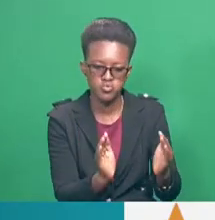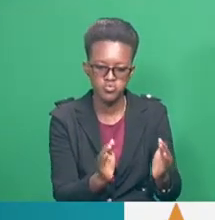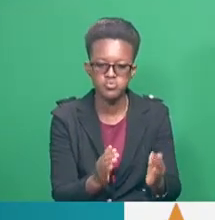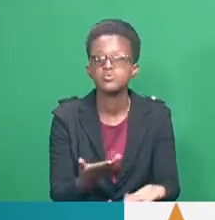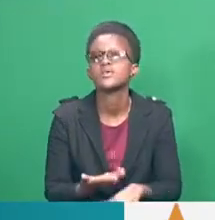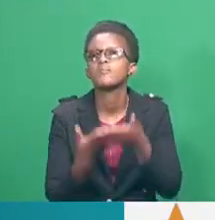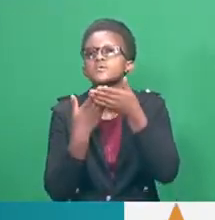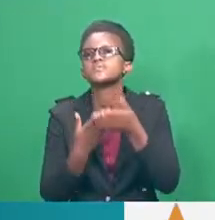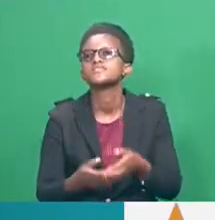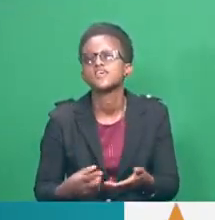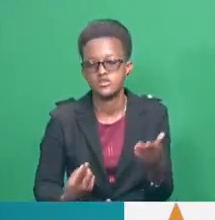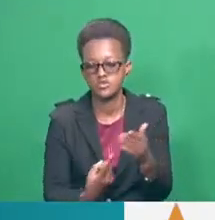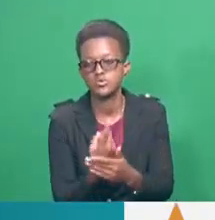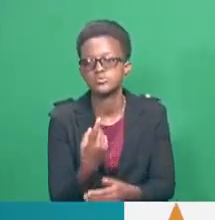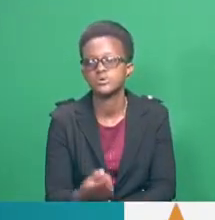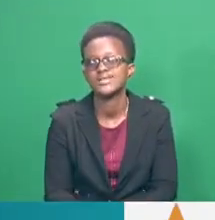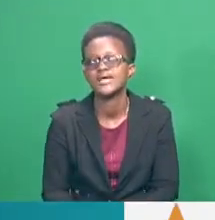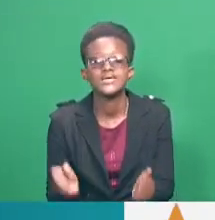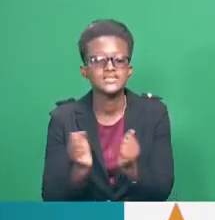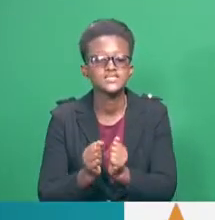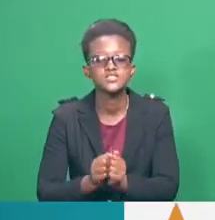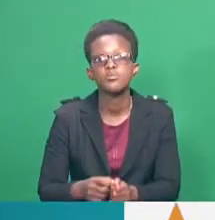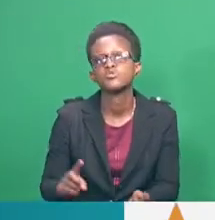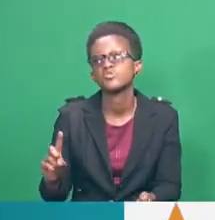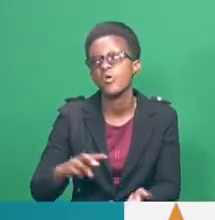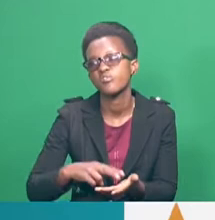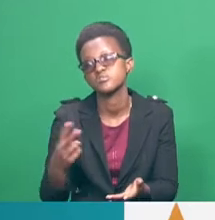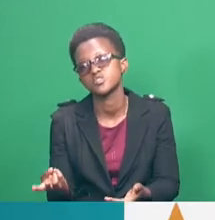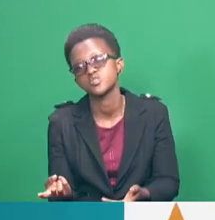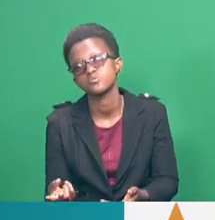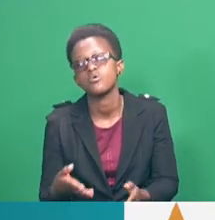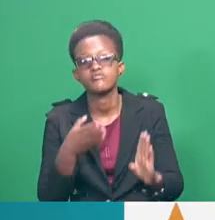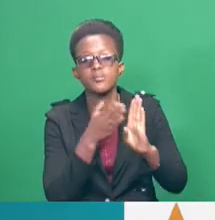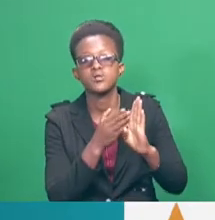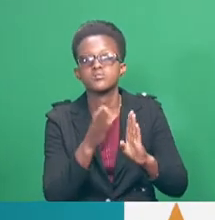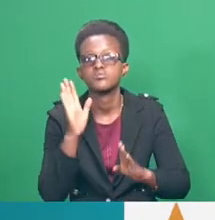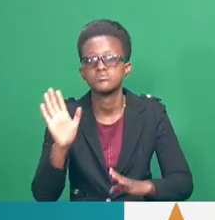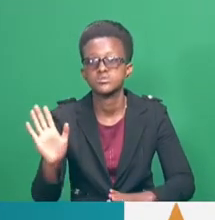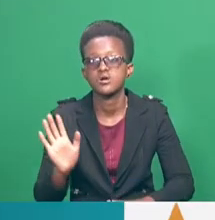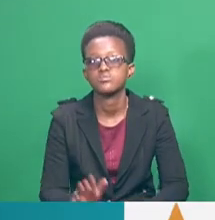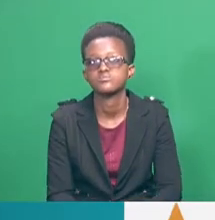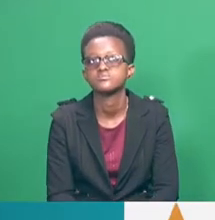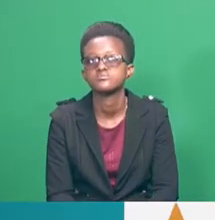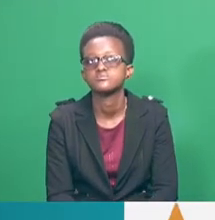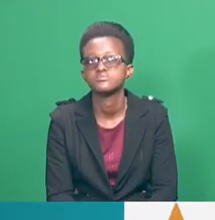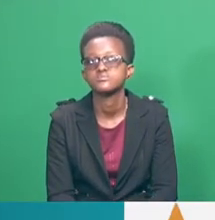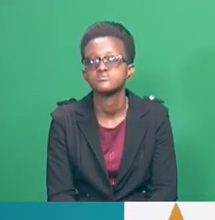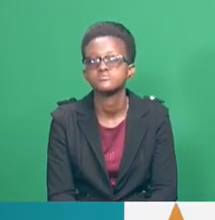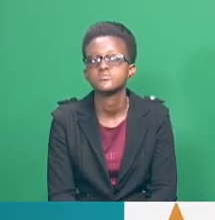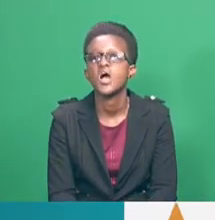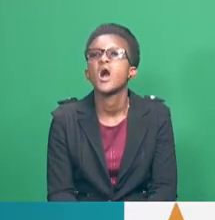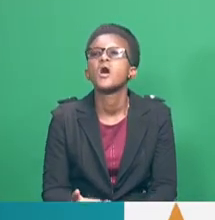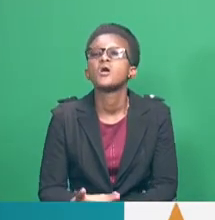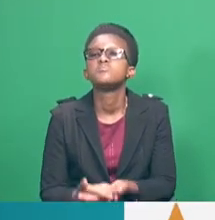wadau wa maendeleo, jambo linalowanyima fursa watoto kufikia malengo yao. Watu ukiwapa wheelchair wanauza,